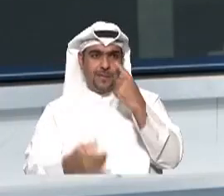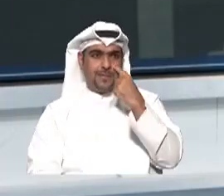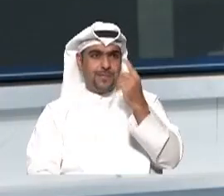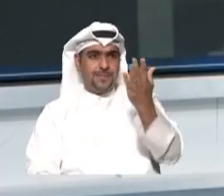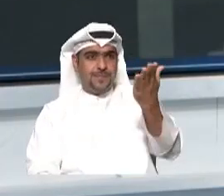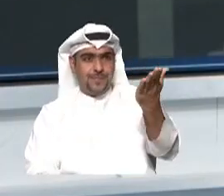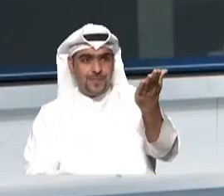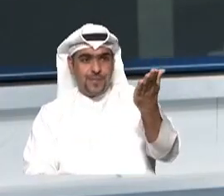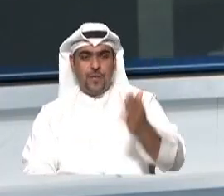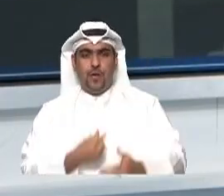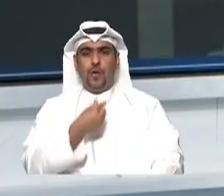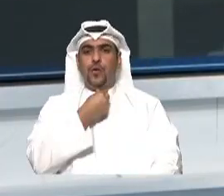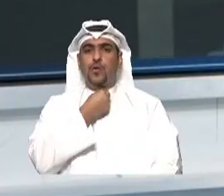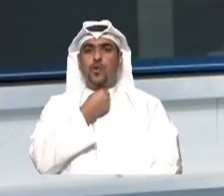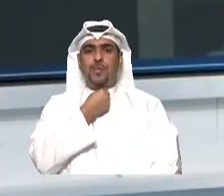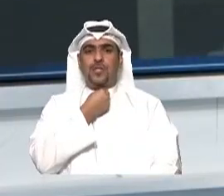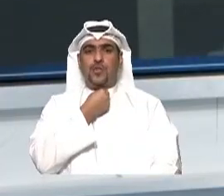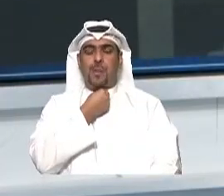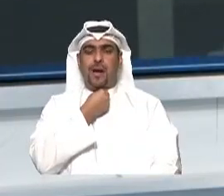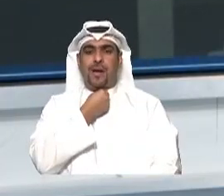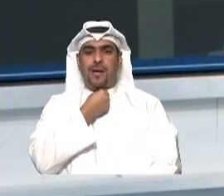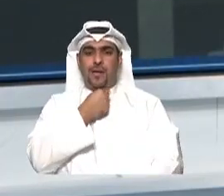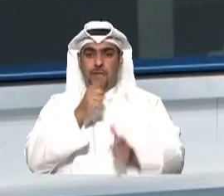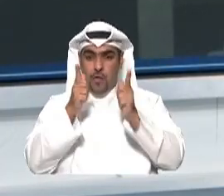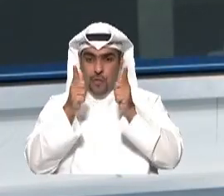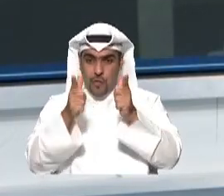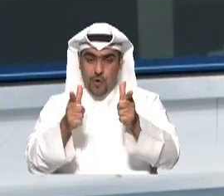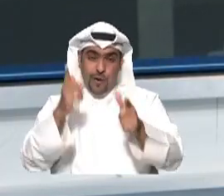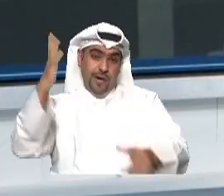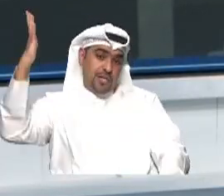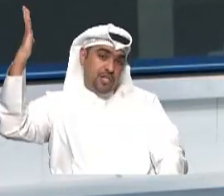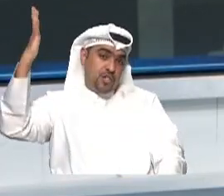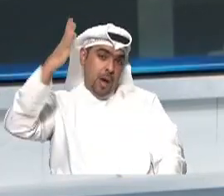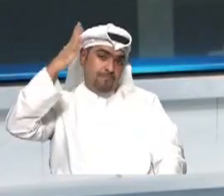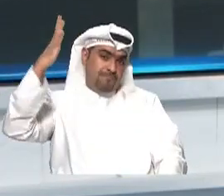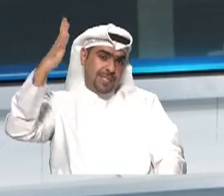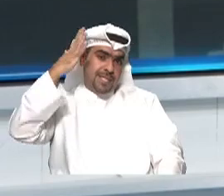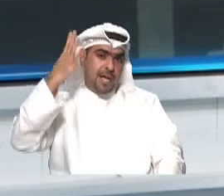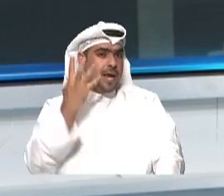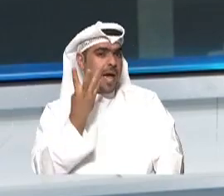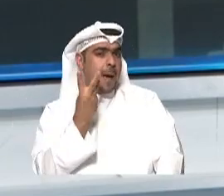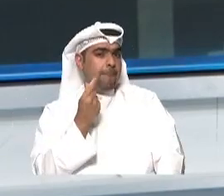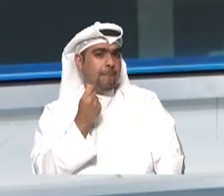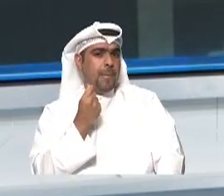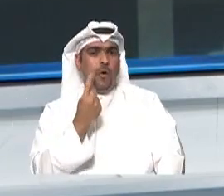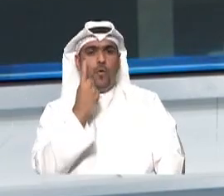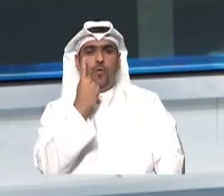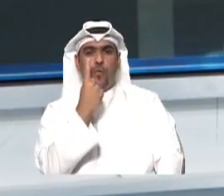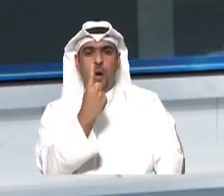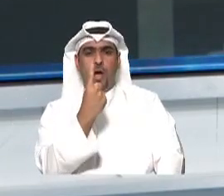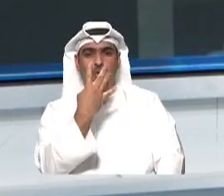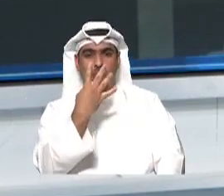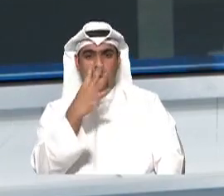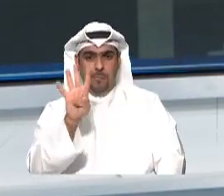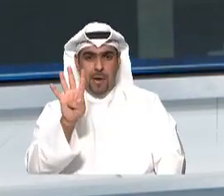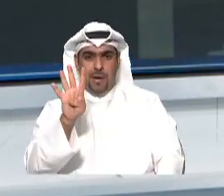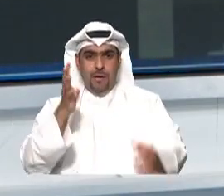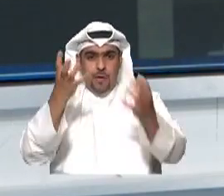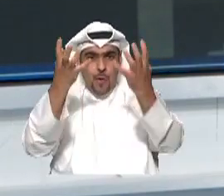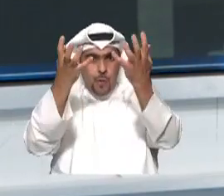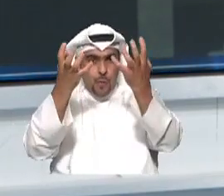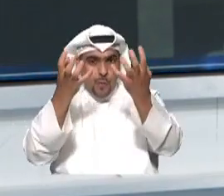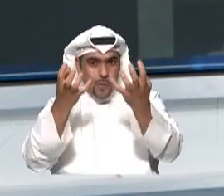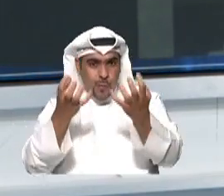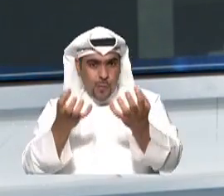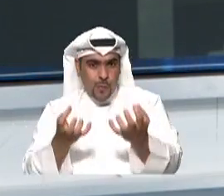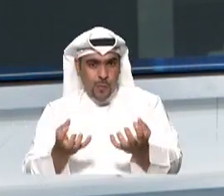فترة النهار، ولكن راح تكون معتدلة في خلال فترات الليل المتأخرة. ونلاحظ أعزائي المشاهدين درجات الحرارة العظمى ما بين 40